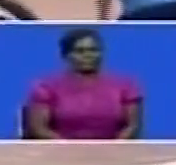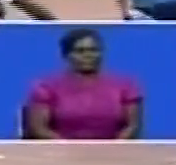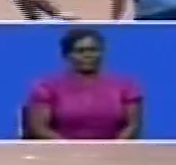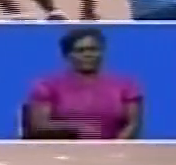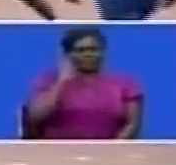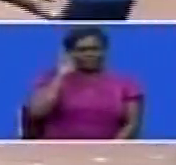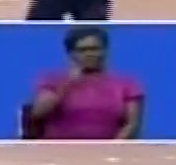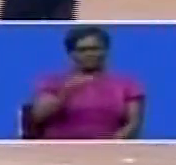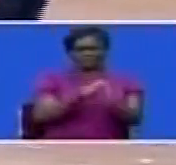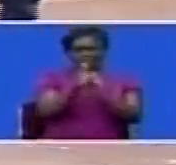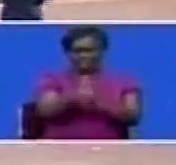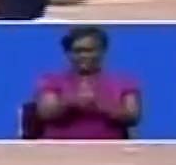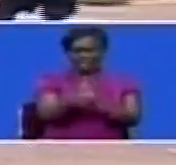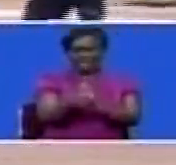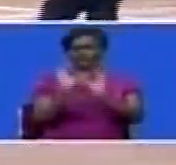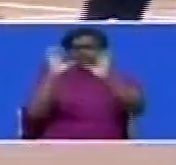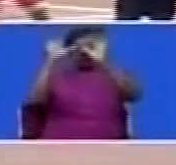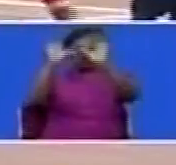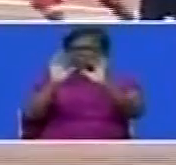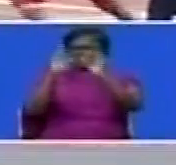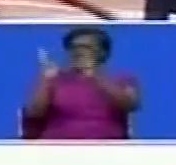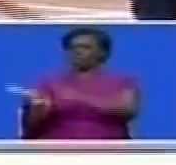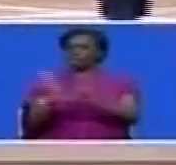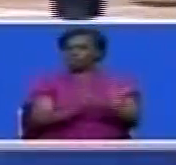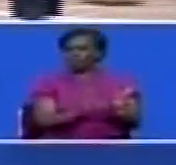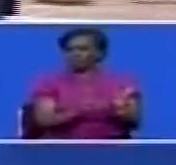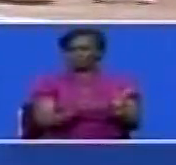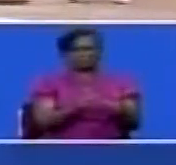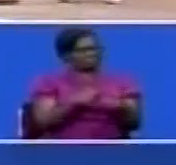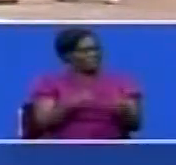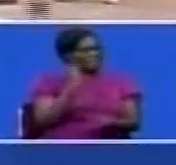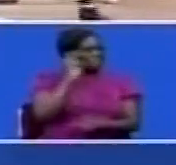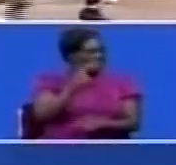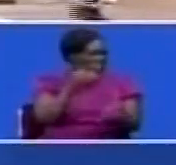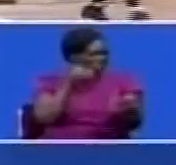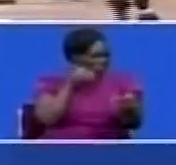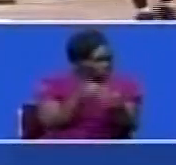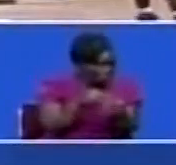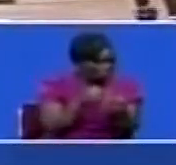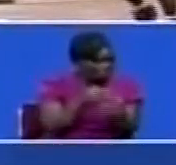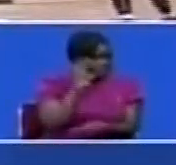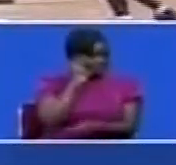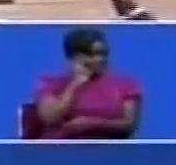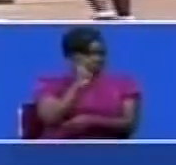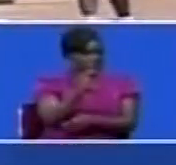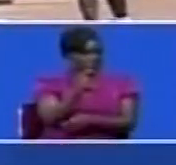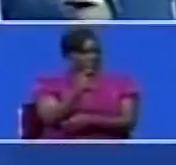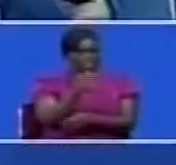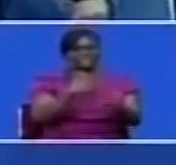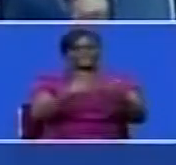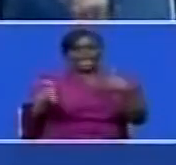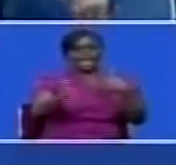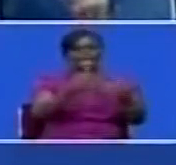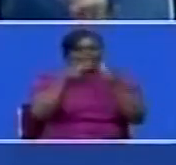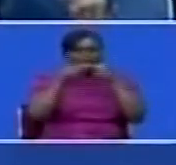Kwa mtazamo huu unaonekana kama mchezo wa voliboli wa kawaida, lakini baada ya kuangalia kwa makini unaweza kung'amua wingi wa matumizi ya ishara